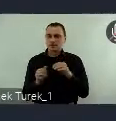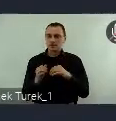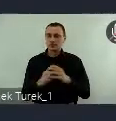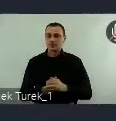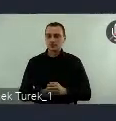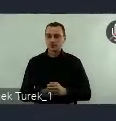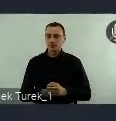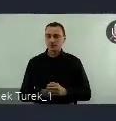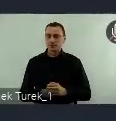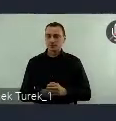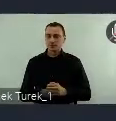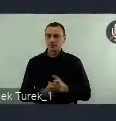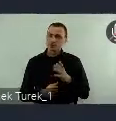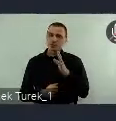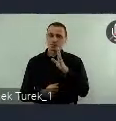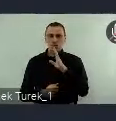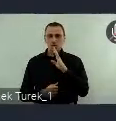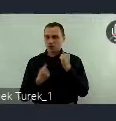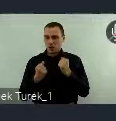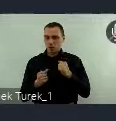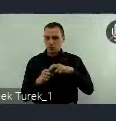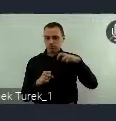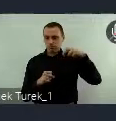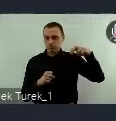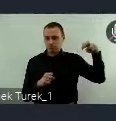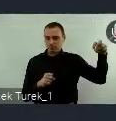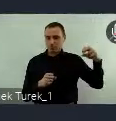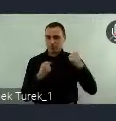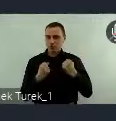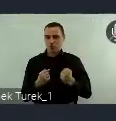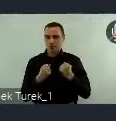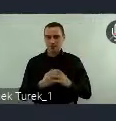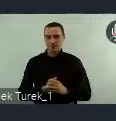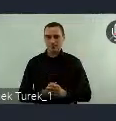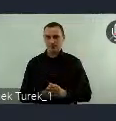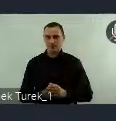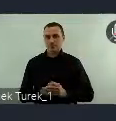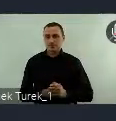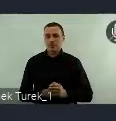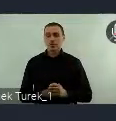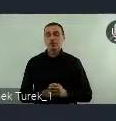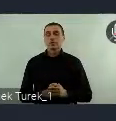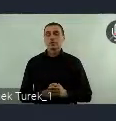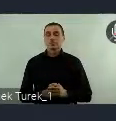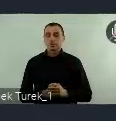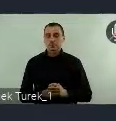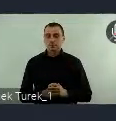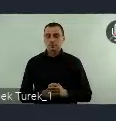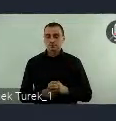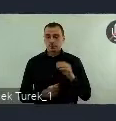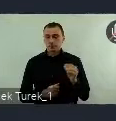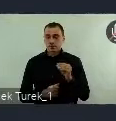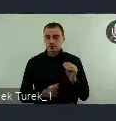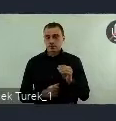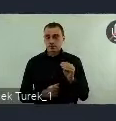jak wożenie worka z ziemniakami no po prostu do góry musicie zapewniać budynkach informacji na temat rozkładu pomieszczeń